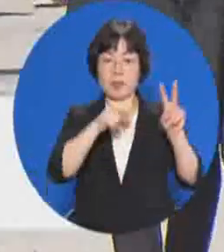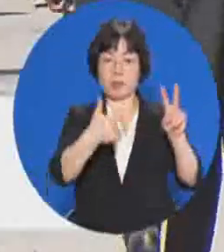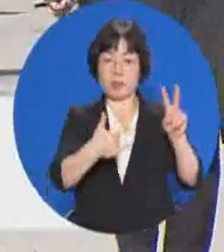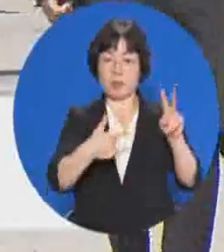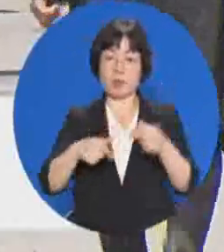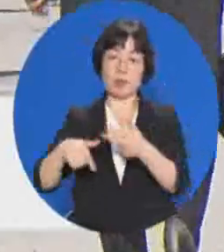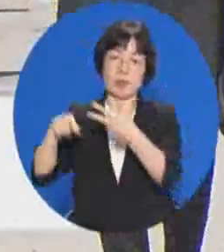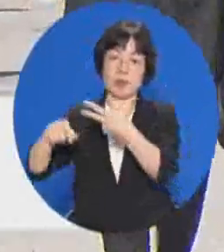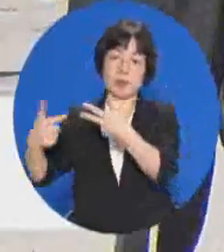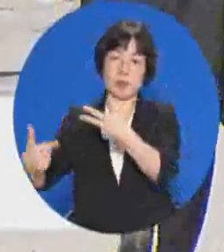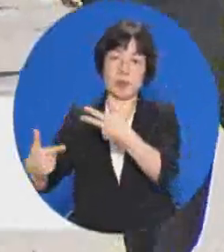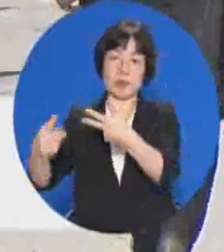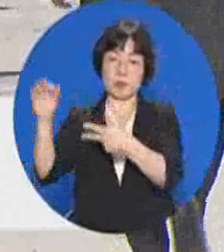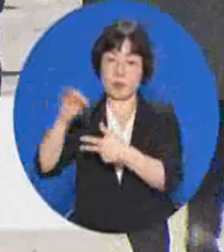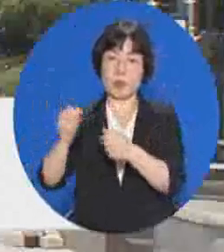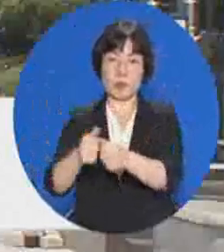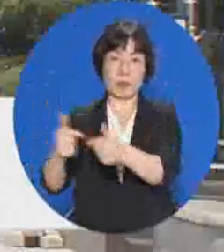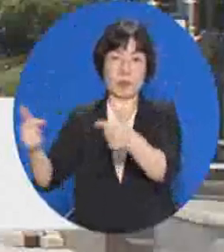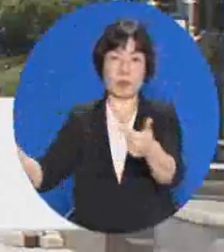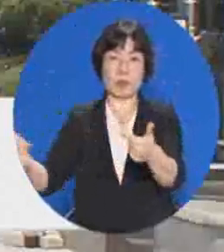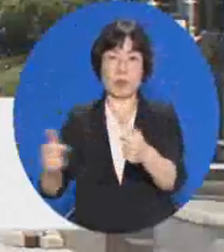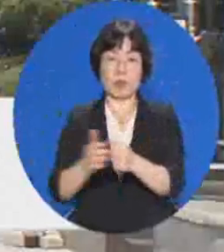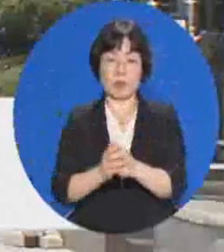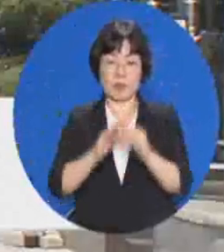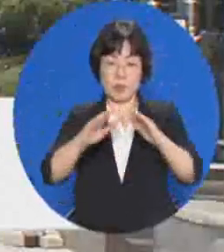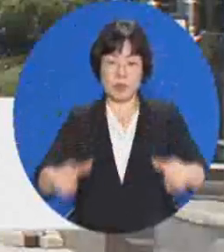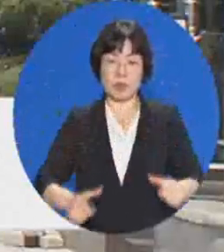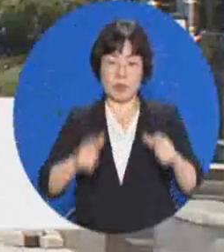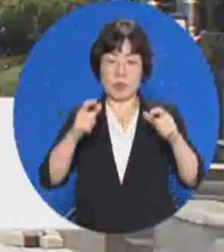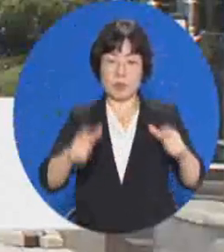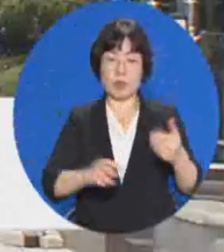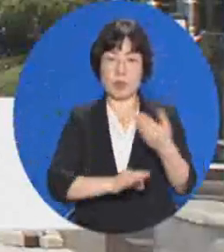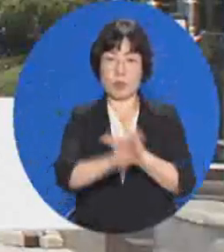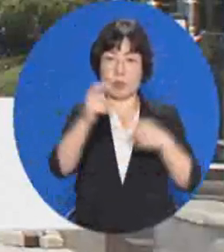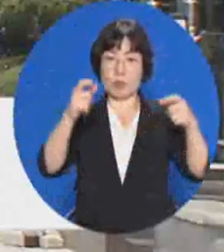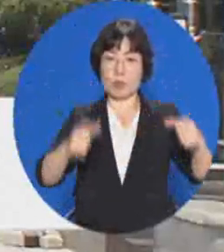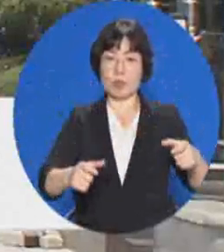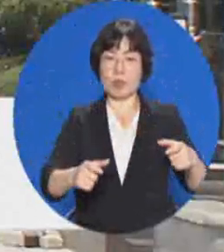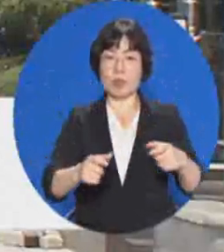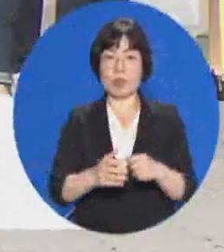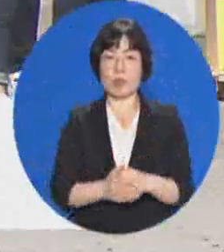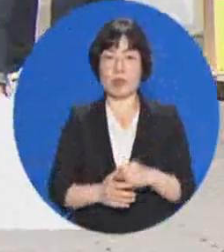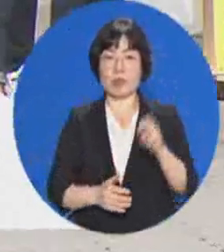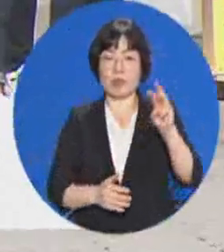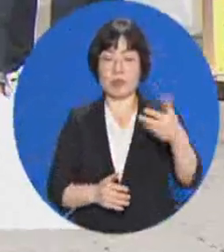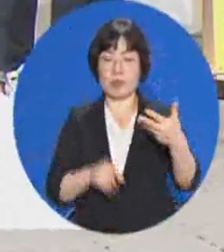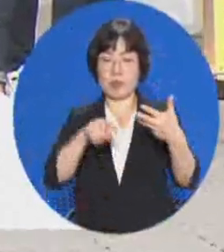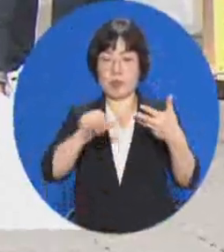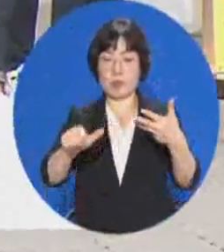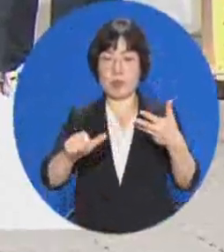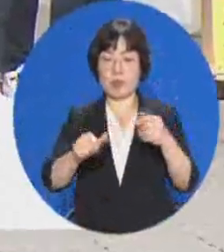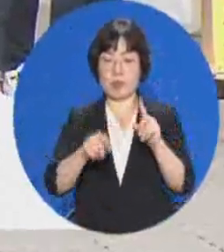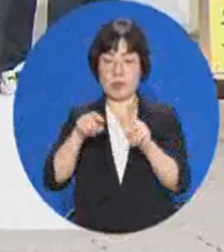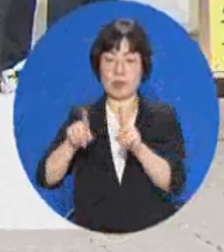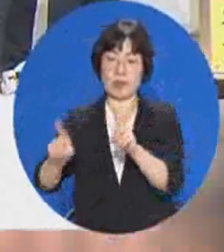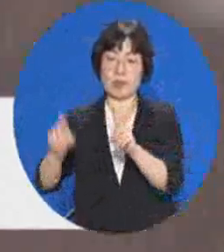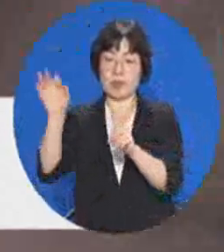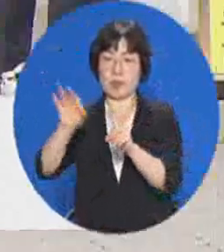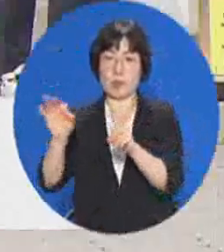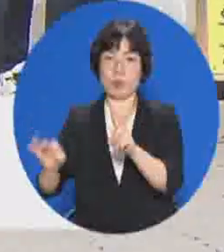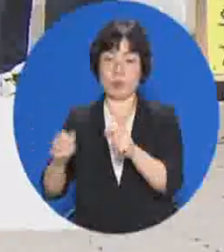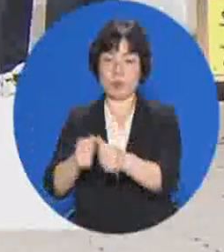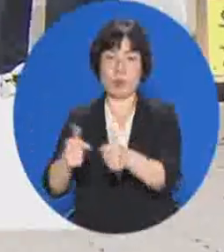2.6%와 7.7%가 늘었으며 도내 인구 대비 동북권 인구 비율은 38.5%로